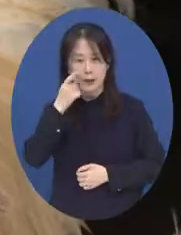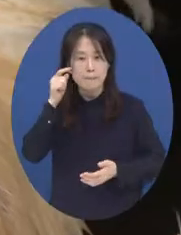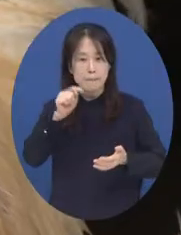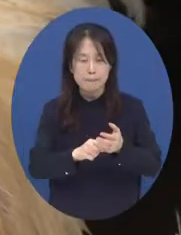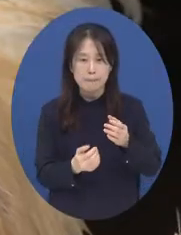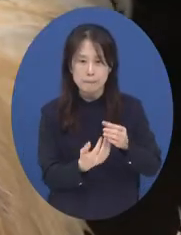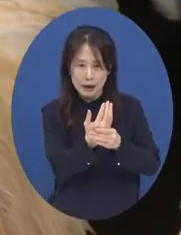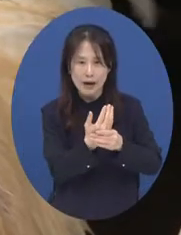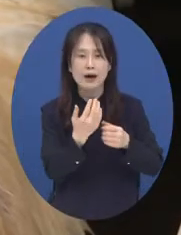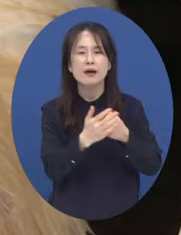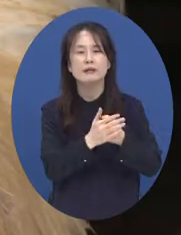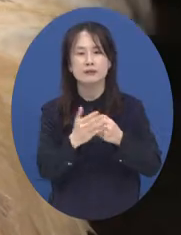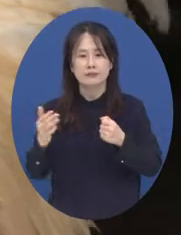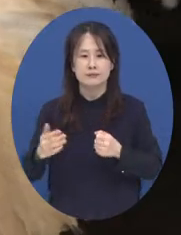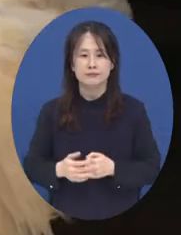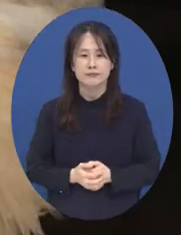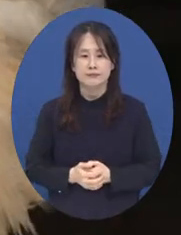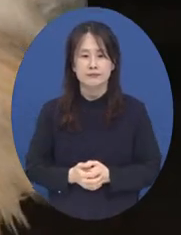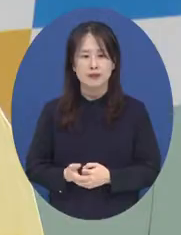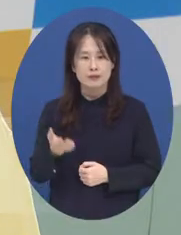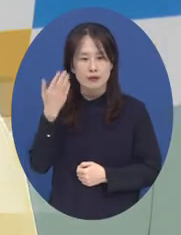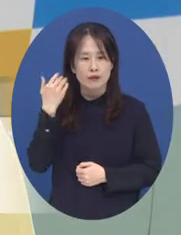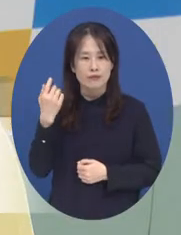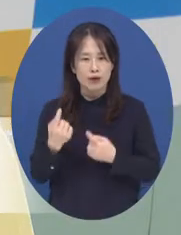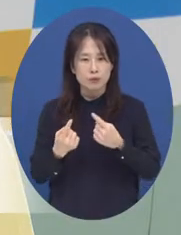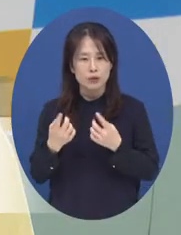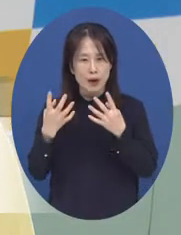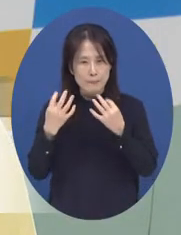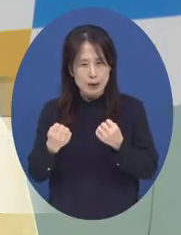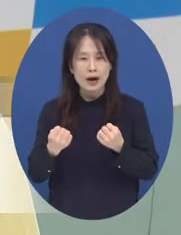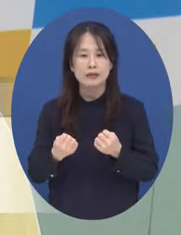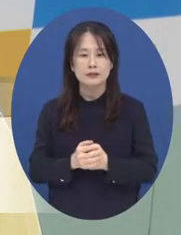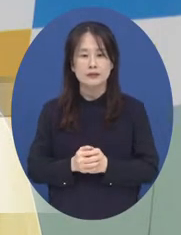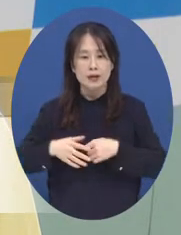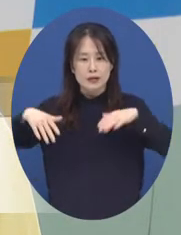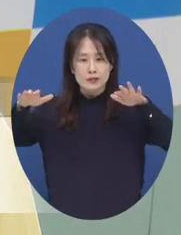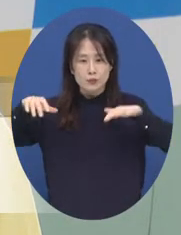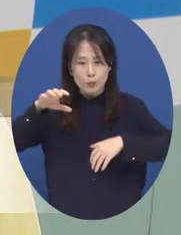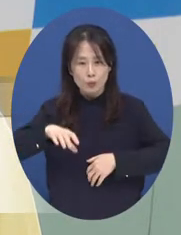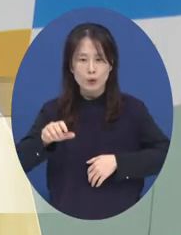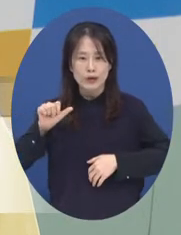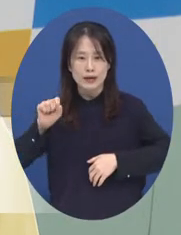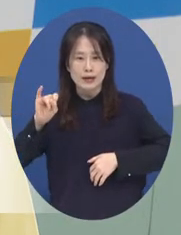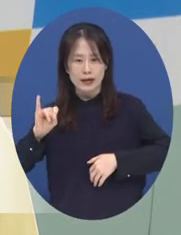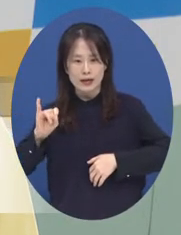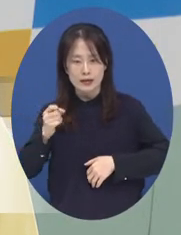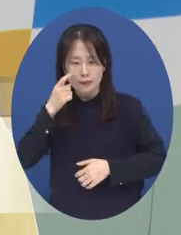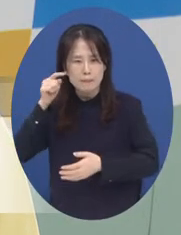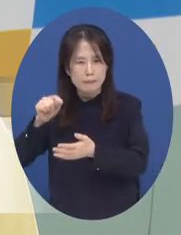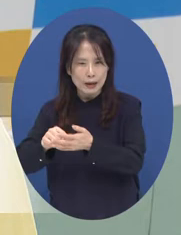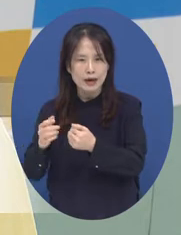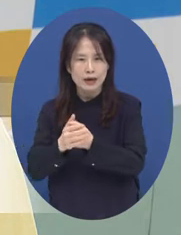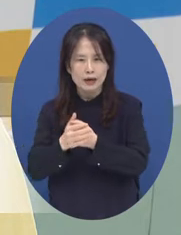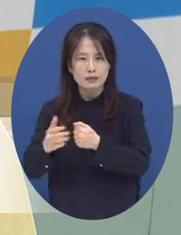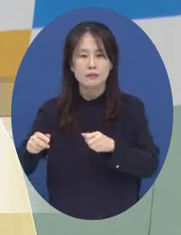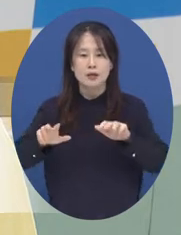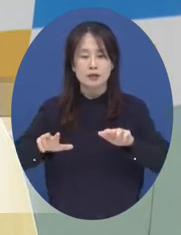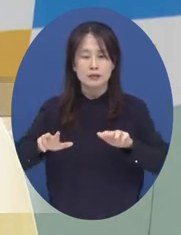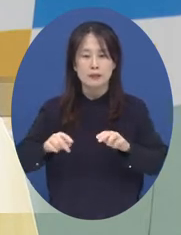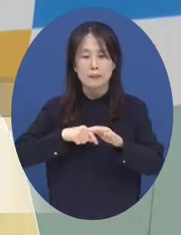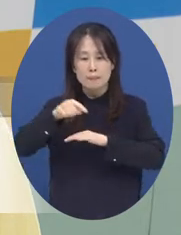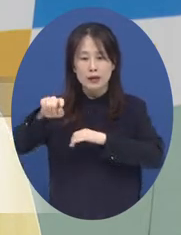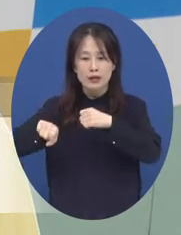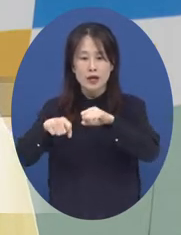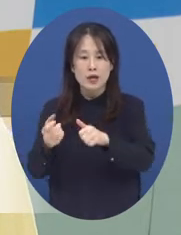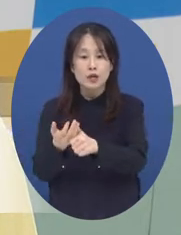조류인플루엔자가 발생해 썼기 때문입니다 과거 보다 빨리 많은 야생 조류 해서 조류 인플루엔자 가 검출되고 있는